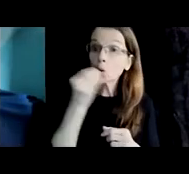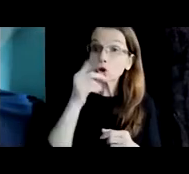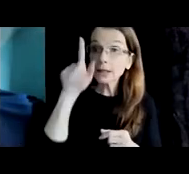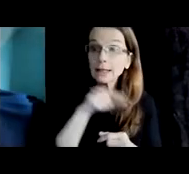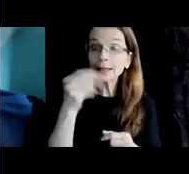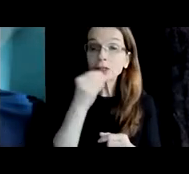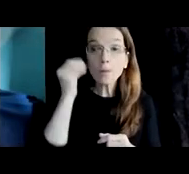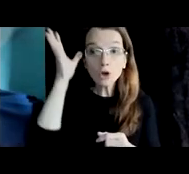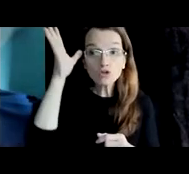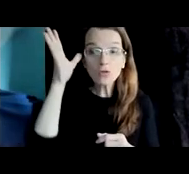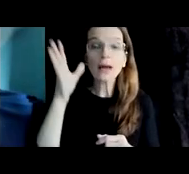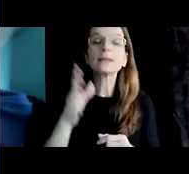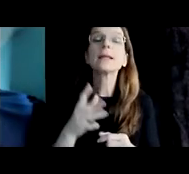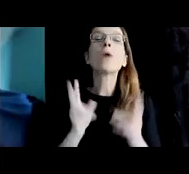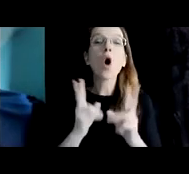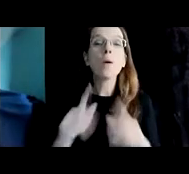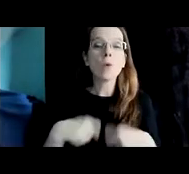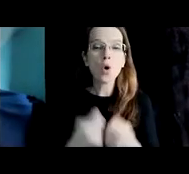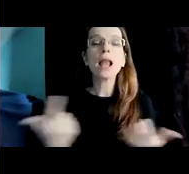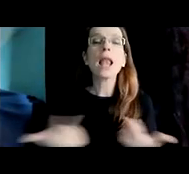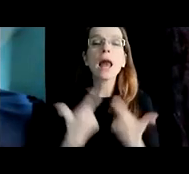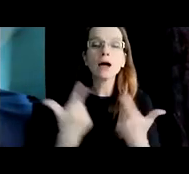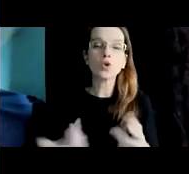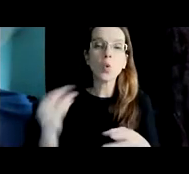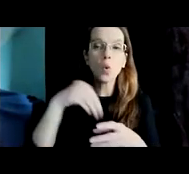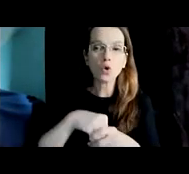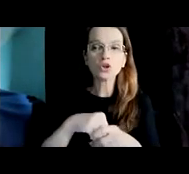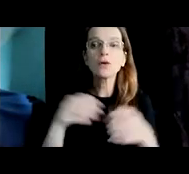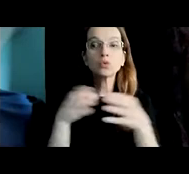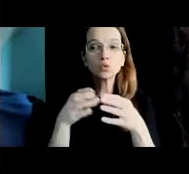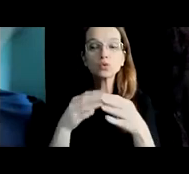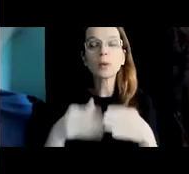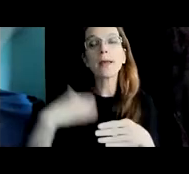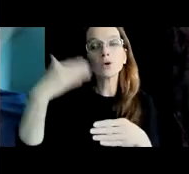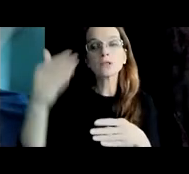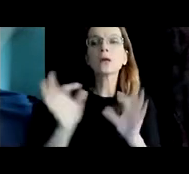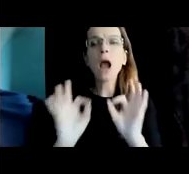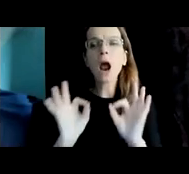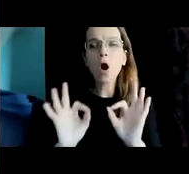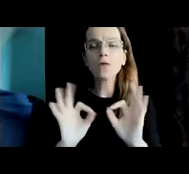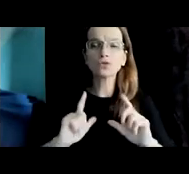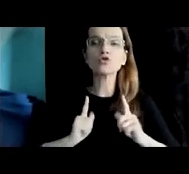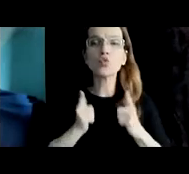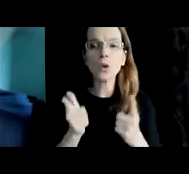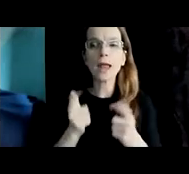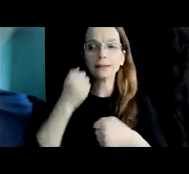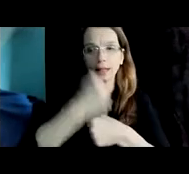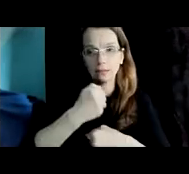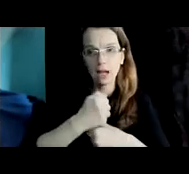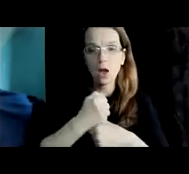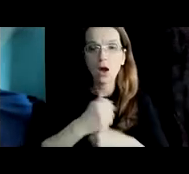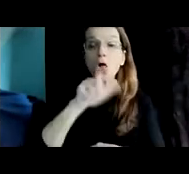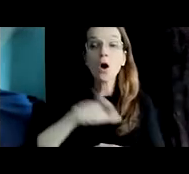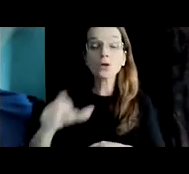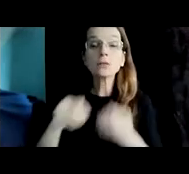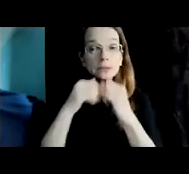izobraževanjem jim omogočamo lažje vključevanje v družbo in kasneje kakovostno življenje in delo. Osebe s